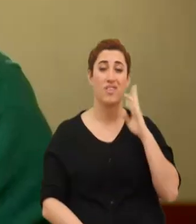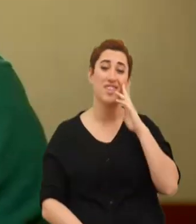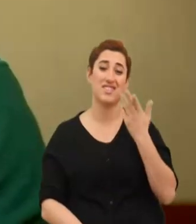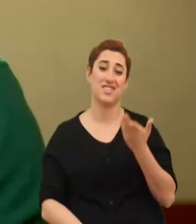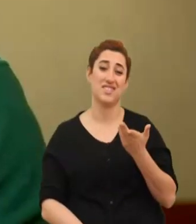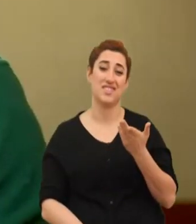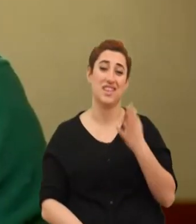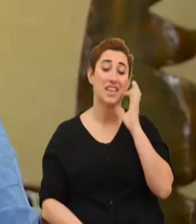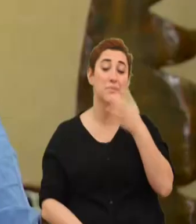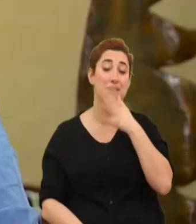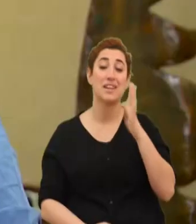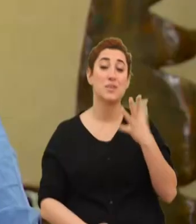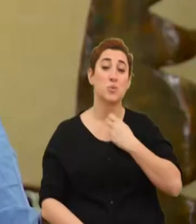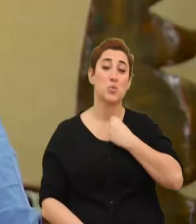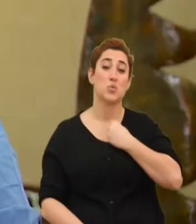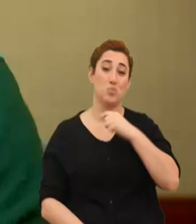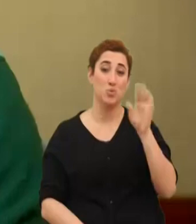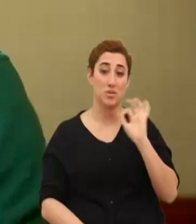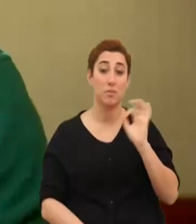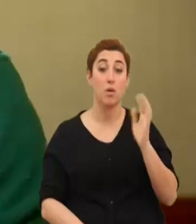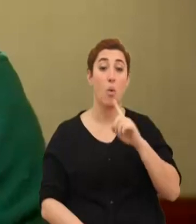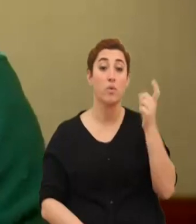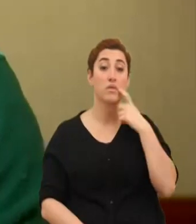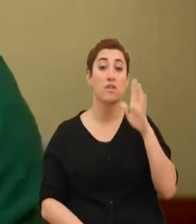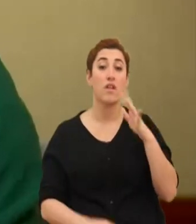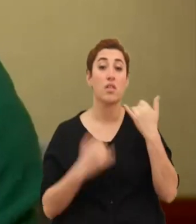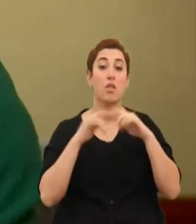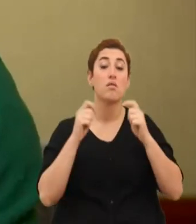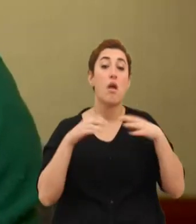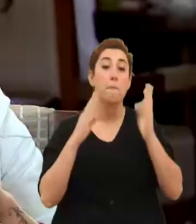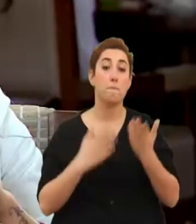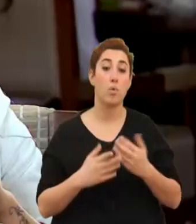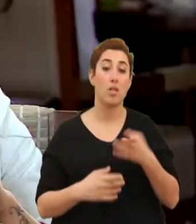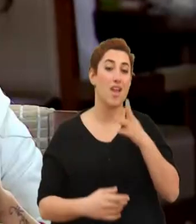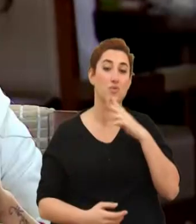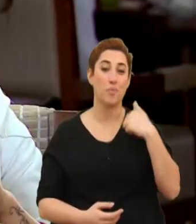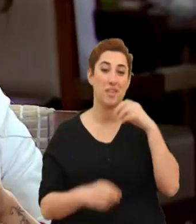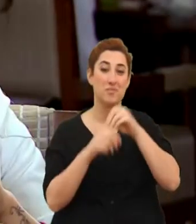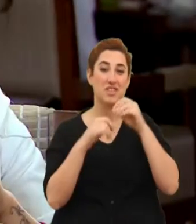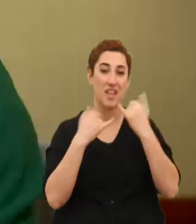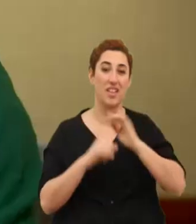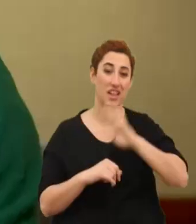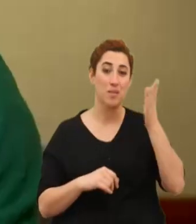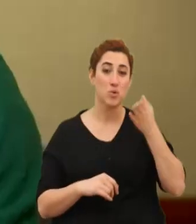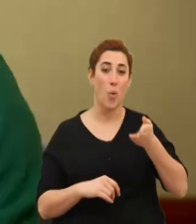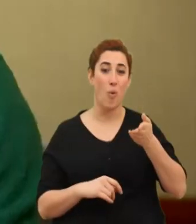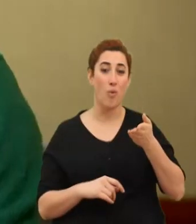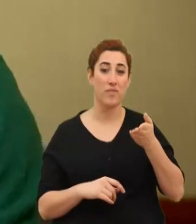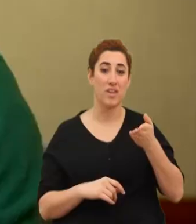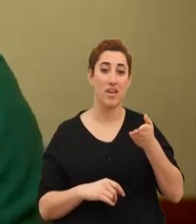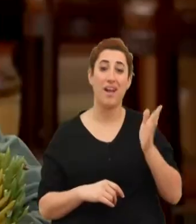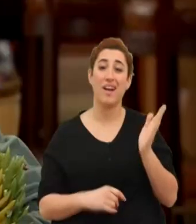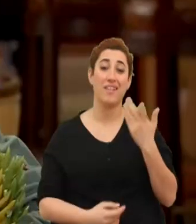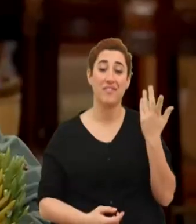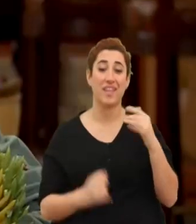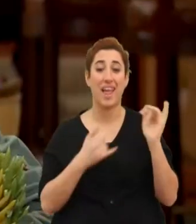Kıyamam ya. Kim bilir ne kadar çok üzülmüşlerdir değil mi? Ya 10 yıldır falan tatil yaptıkları da yok. En son benim için tatil yapmışlardı. O da